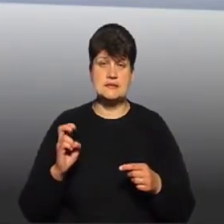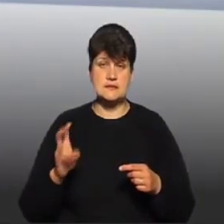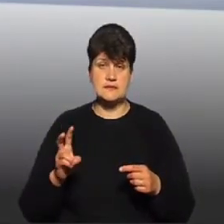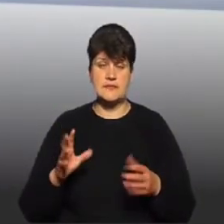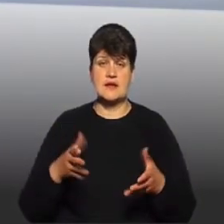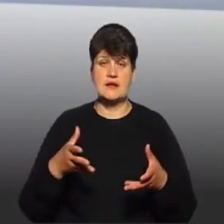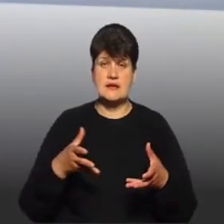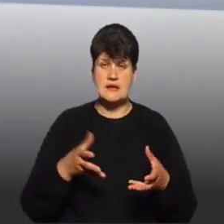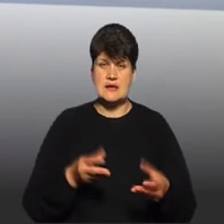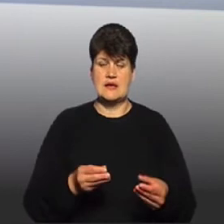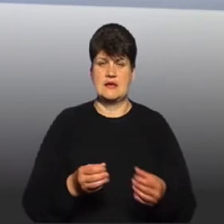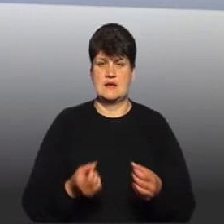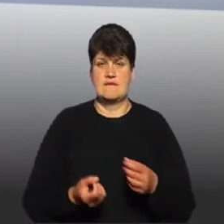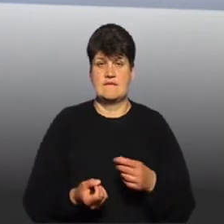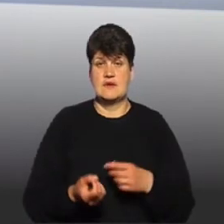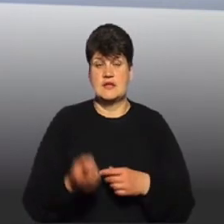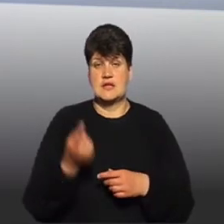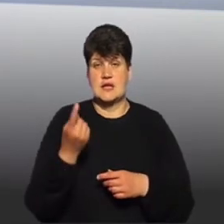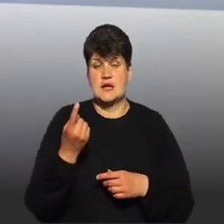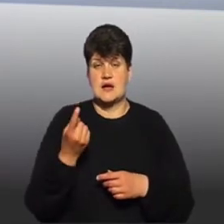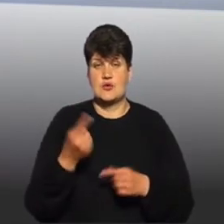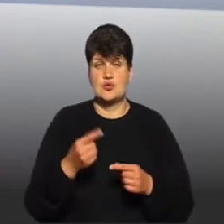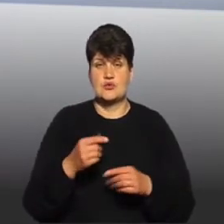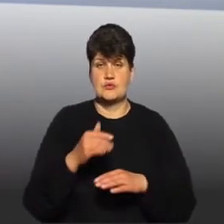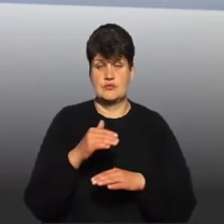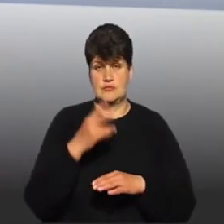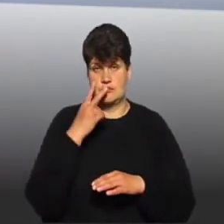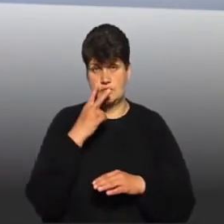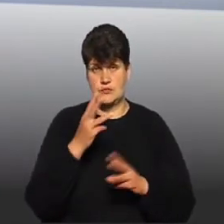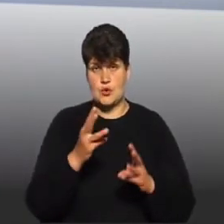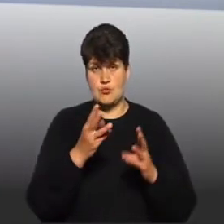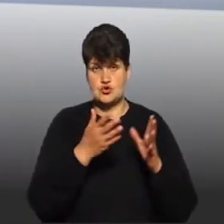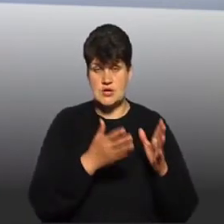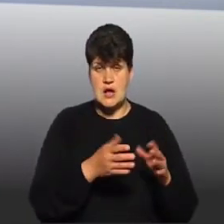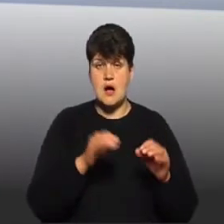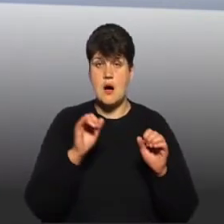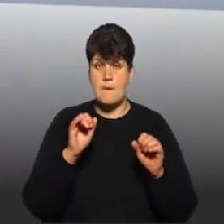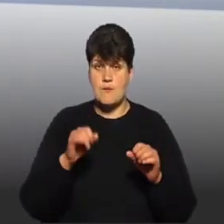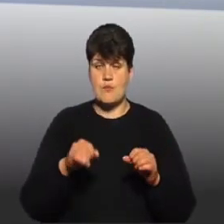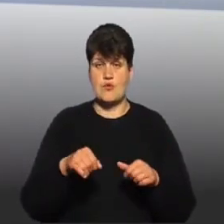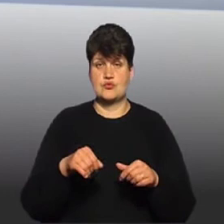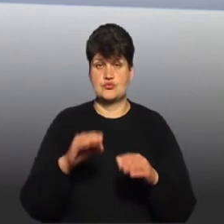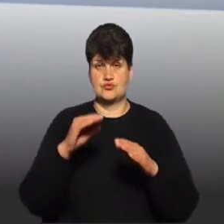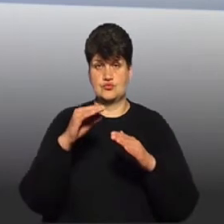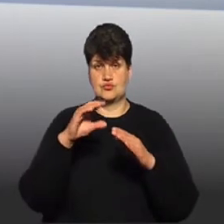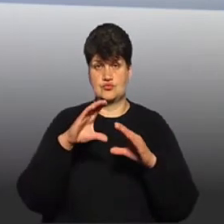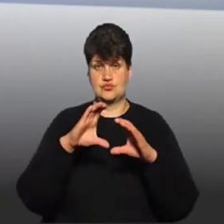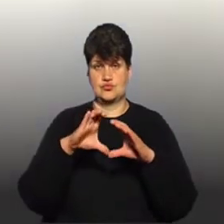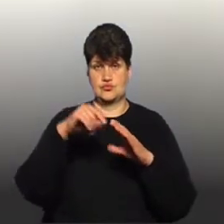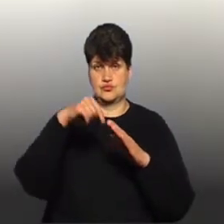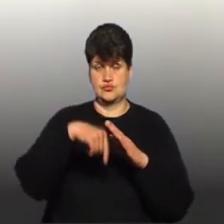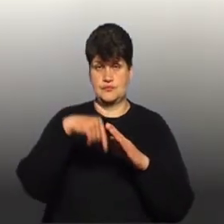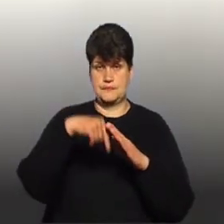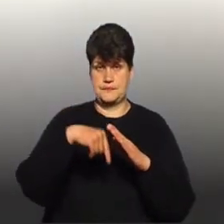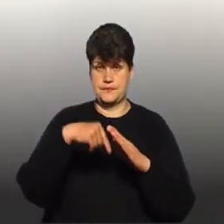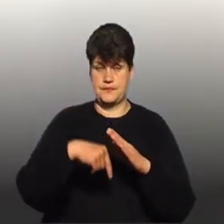отакі, можуть бути і зовнішні пожежі десь на сміттєзвалищі, але можуть бути і на товщині десь вже захоронені